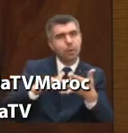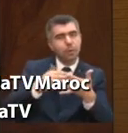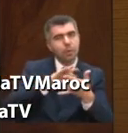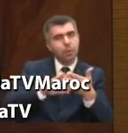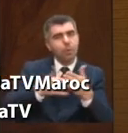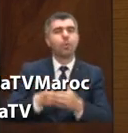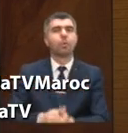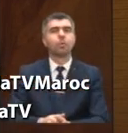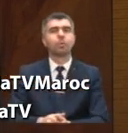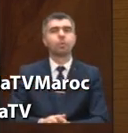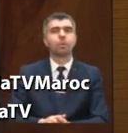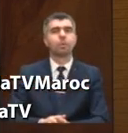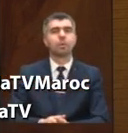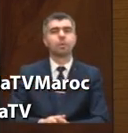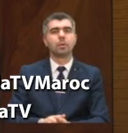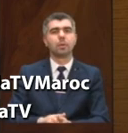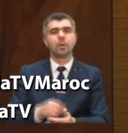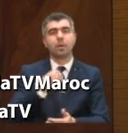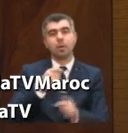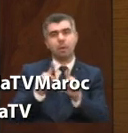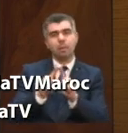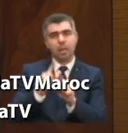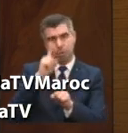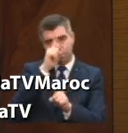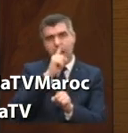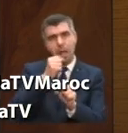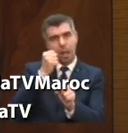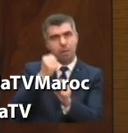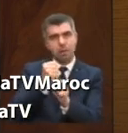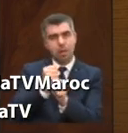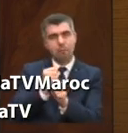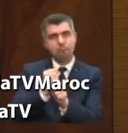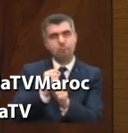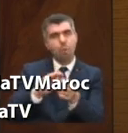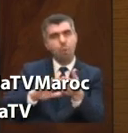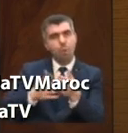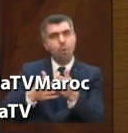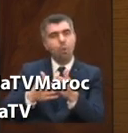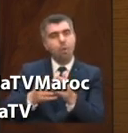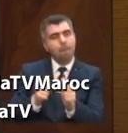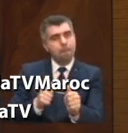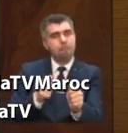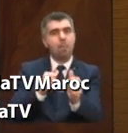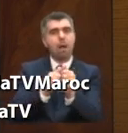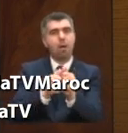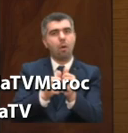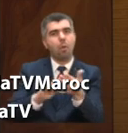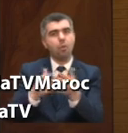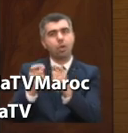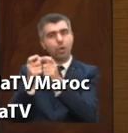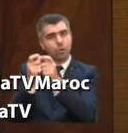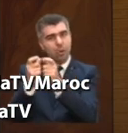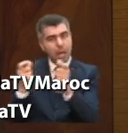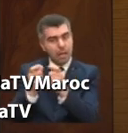خدينا 18 شهر إن شاء الله. إحنا كنشتغلوا بالكيفية التي يمكن أن نواكب بها المقاولة،